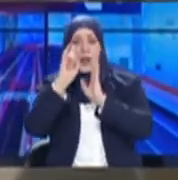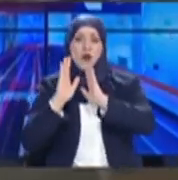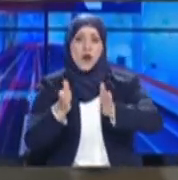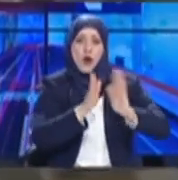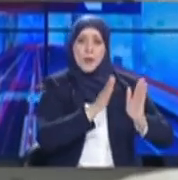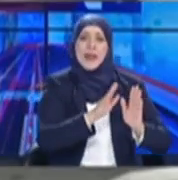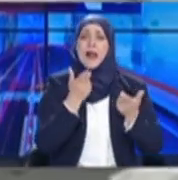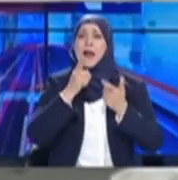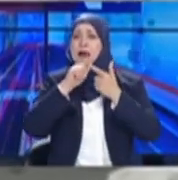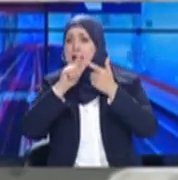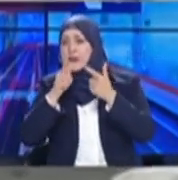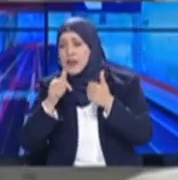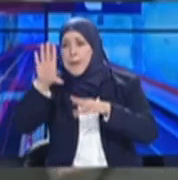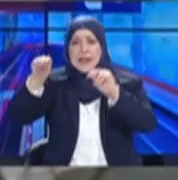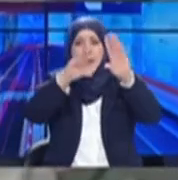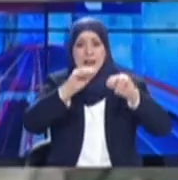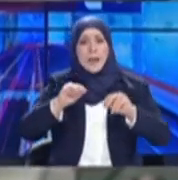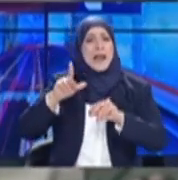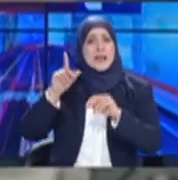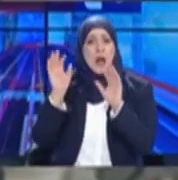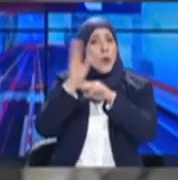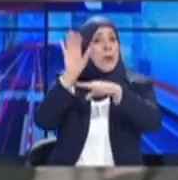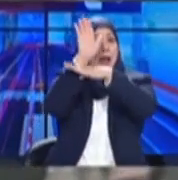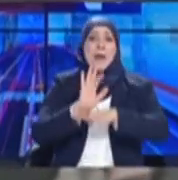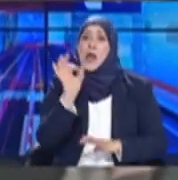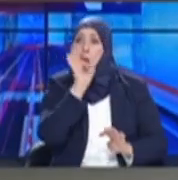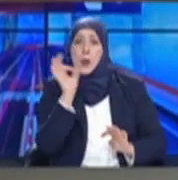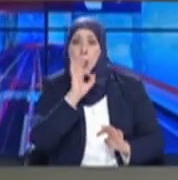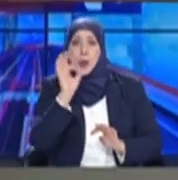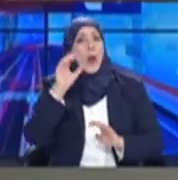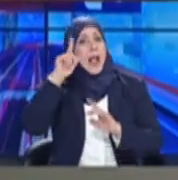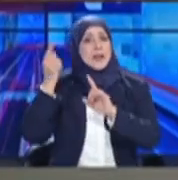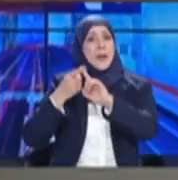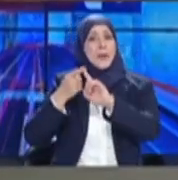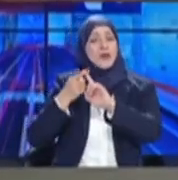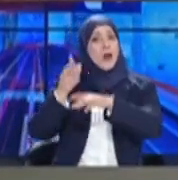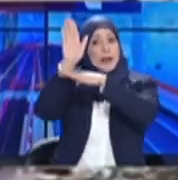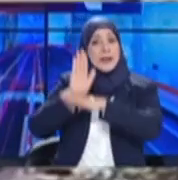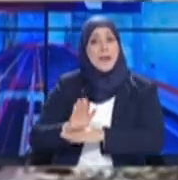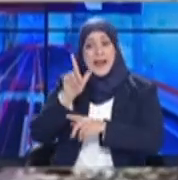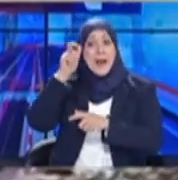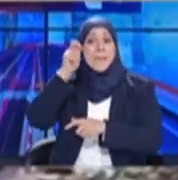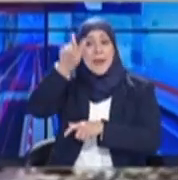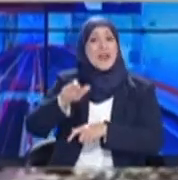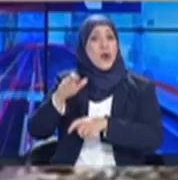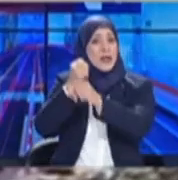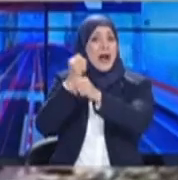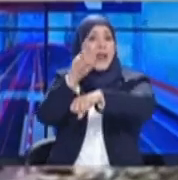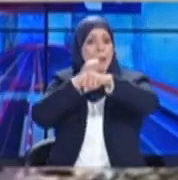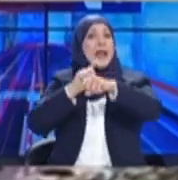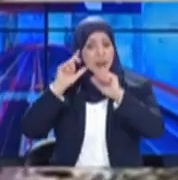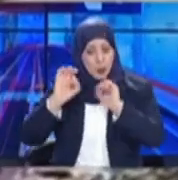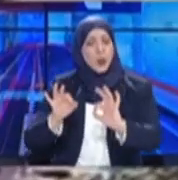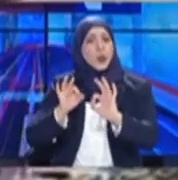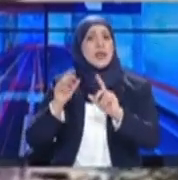العمومي بدون وسائل الوقايه او المواد الصحيه اللازمه لحمايتهم باعتبارها موارد بشريه هامه وجهودها